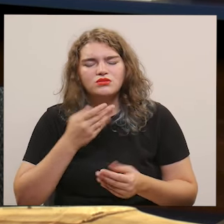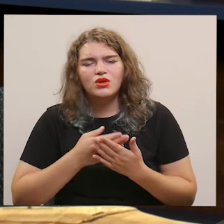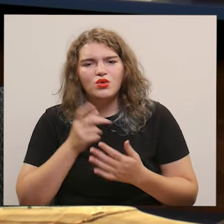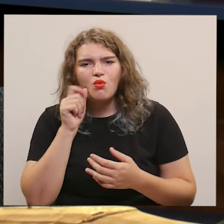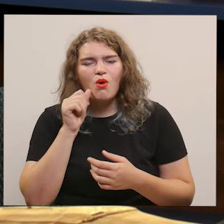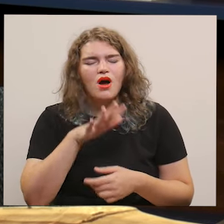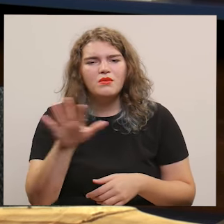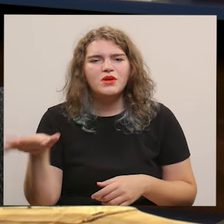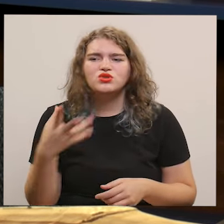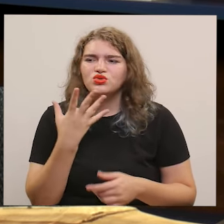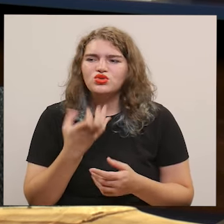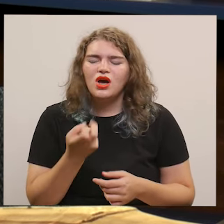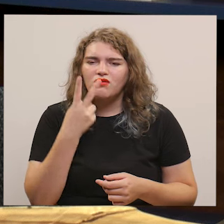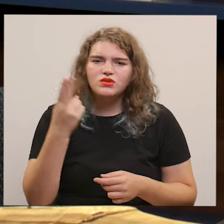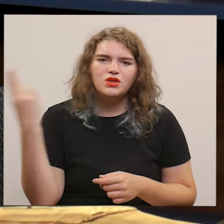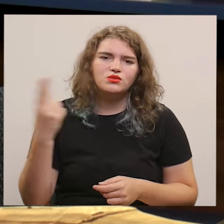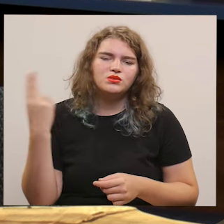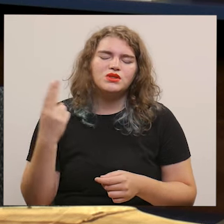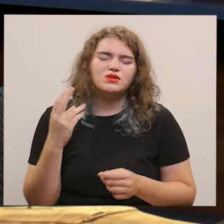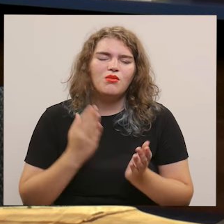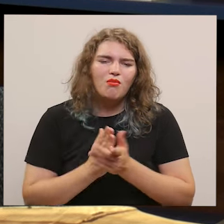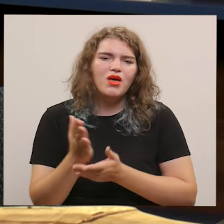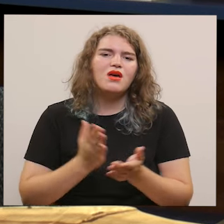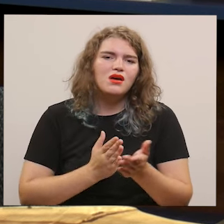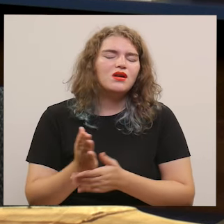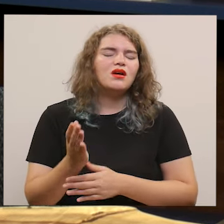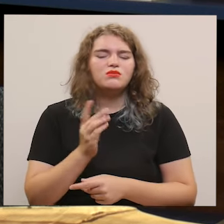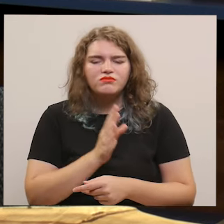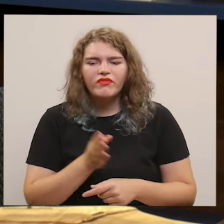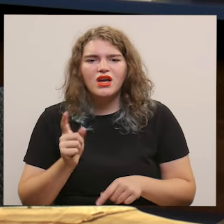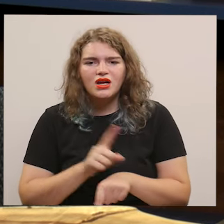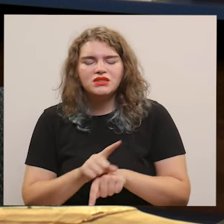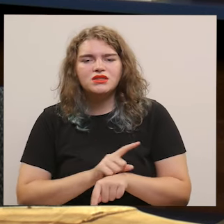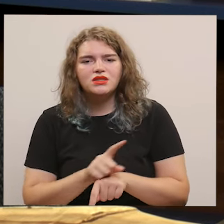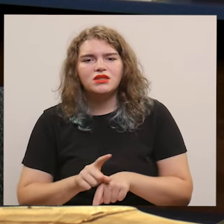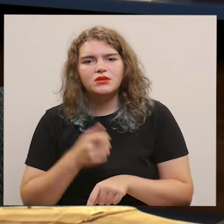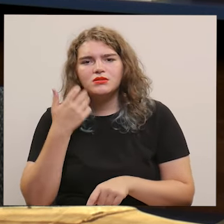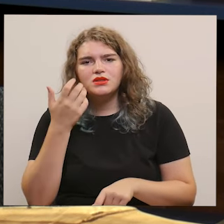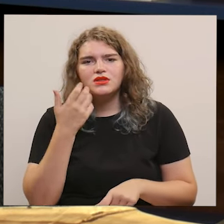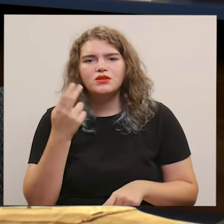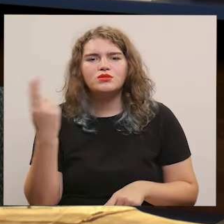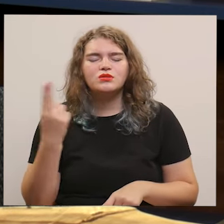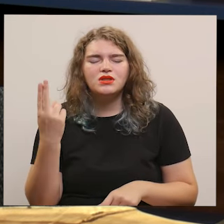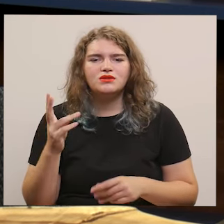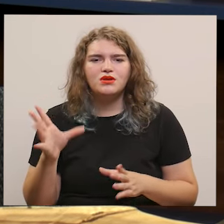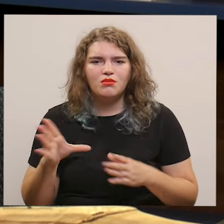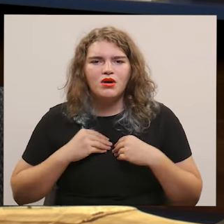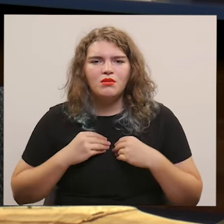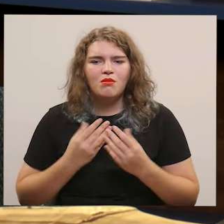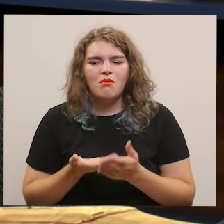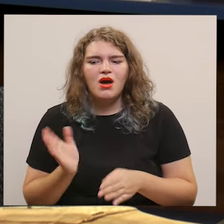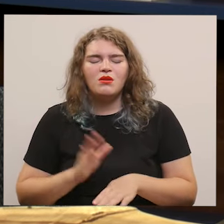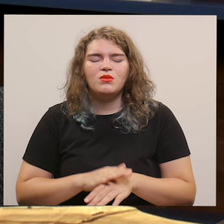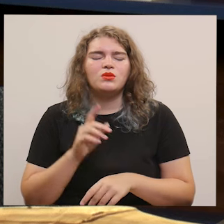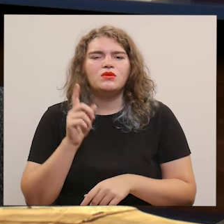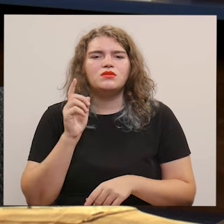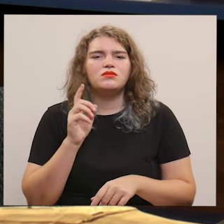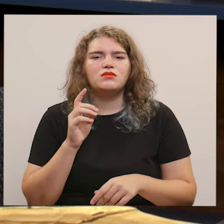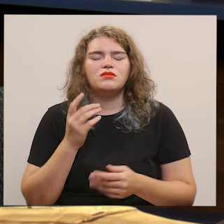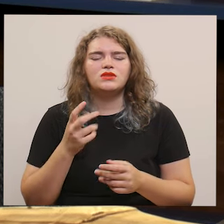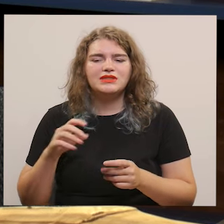ce am văzut la Dumnezeu a fost că de fiecare dată când Dumnezeu mă apropia mai mult de El și